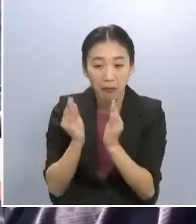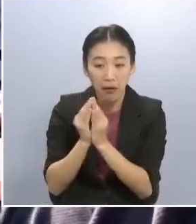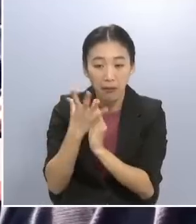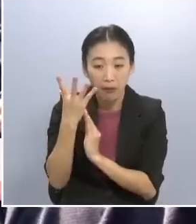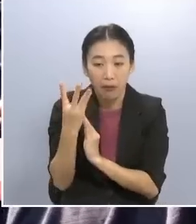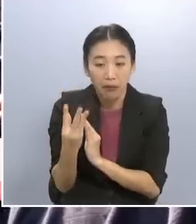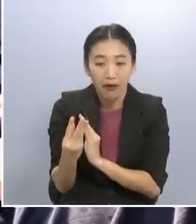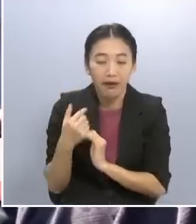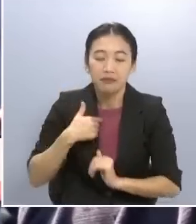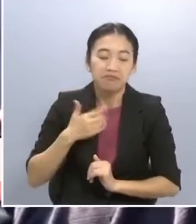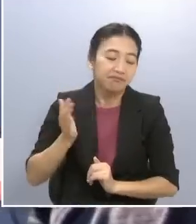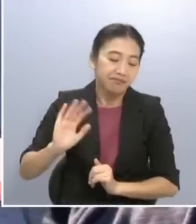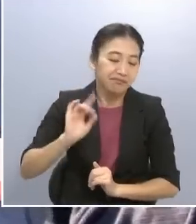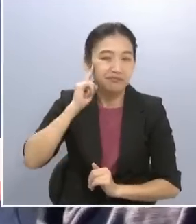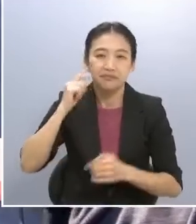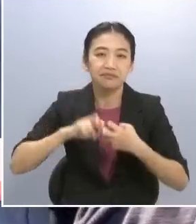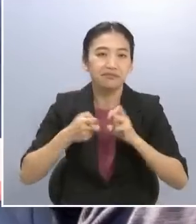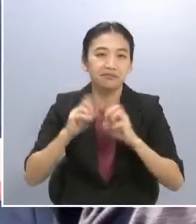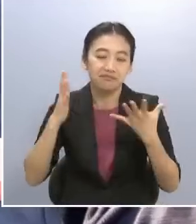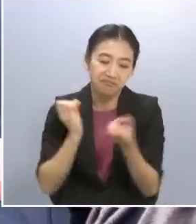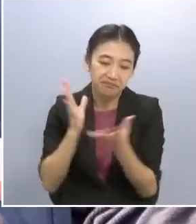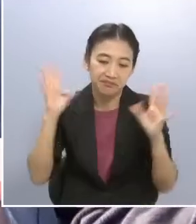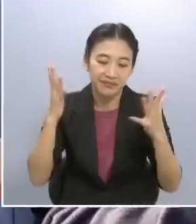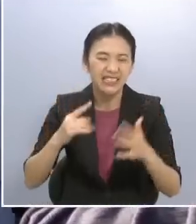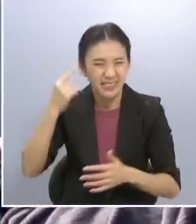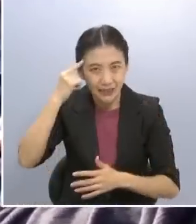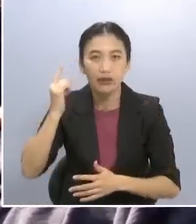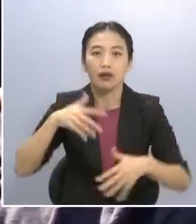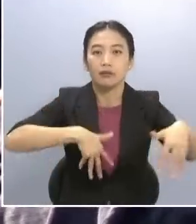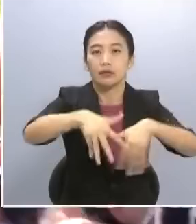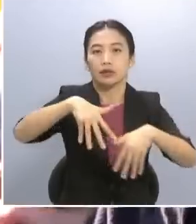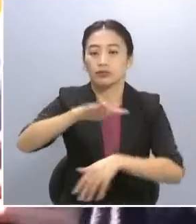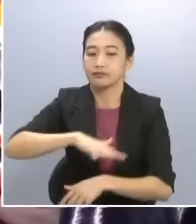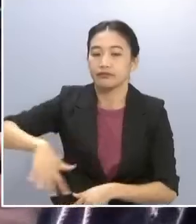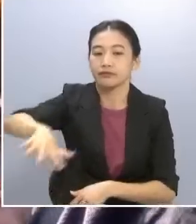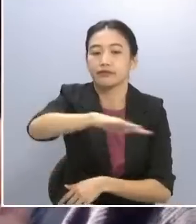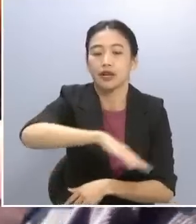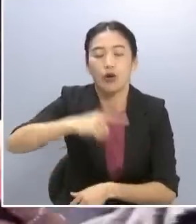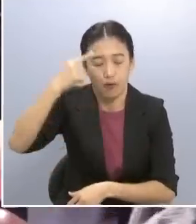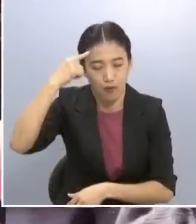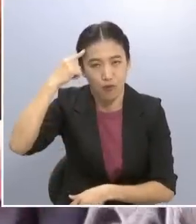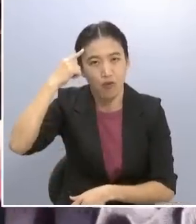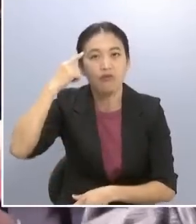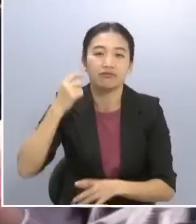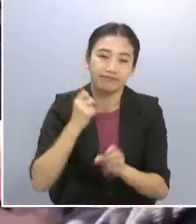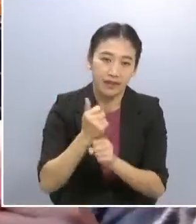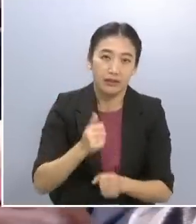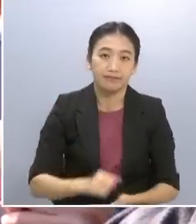ลือกได ้ เนี่ยลองฟังดูนะมีไหม บอกแล้วไม่ให้ราคาก็ไม่ต้องพูดถึงอีกเออทำงาน